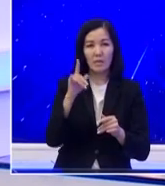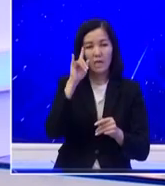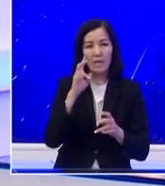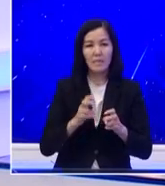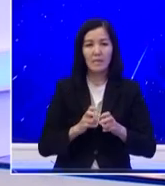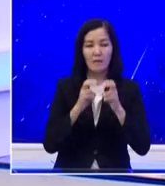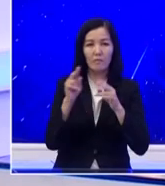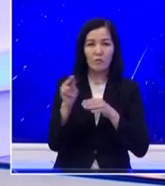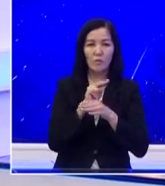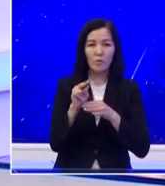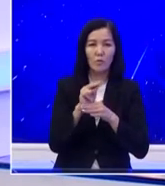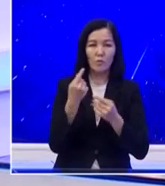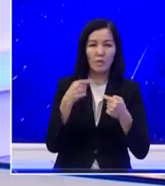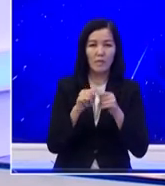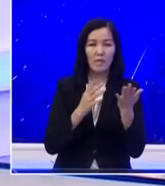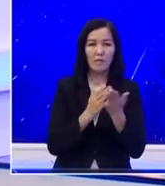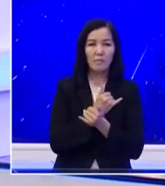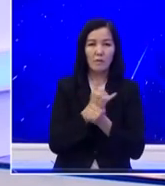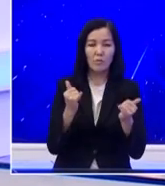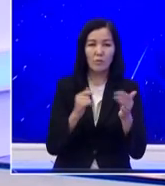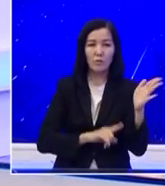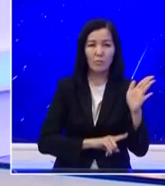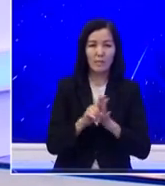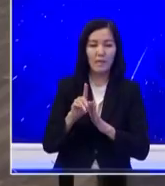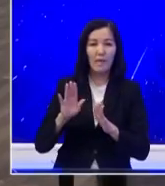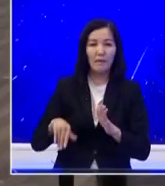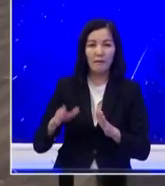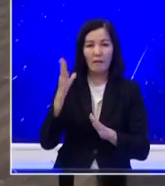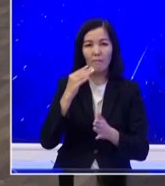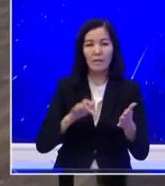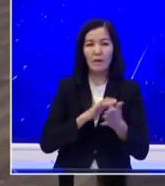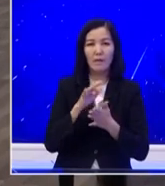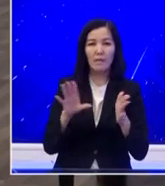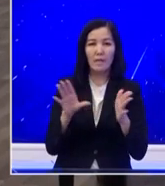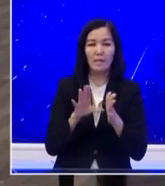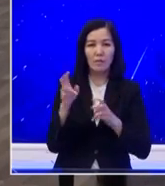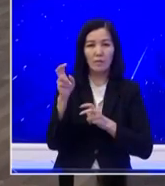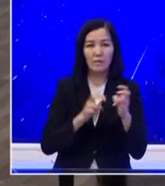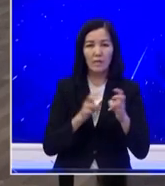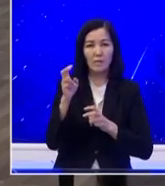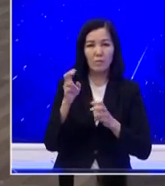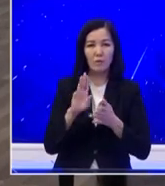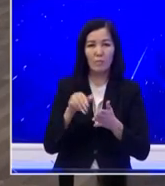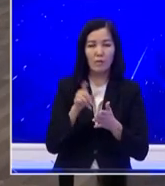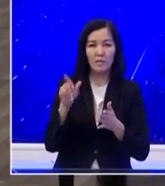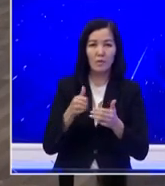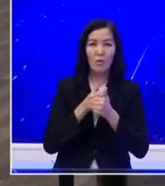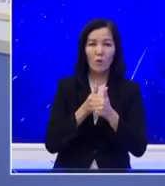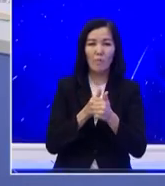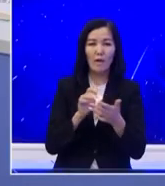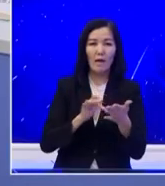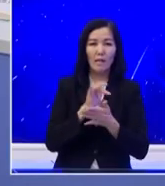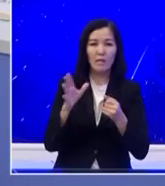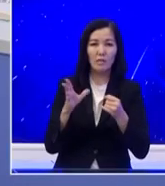монтаждау техникалық қызмет көрсету трестінен бастаған. Кейін Алматы қалалық электросет өндірістік кәсіпорын басшысы